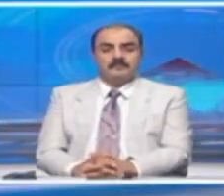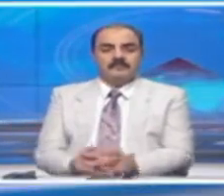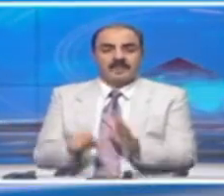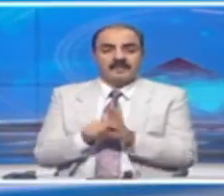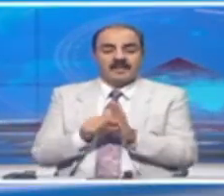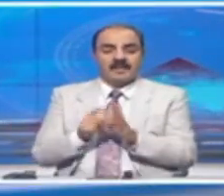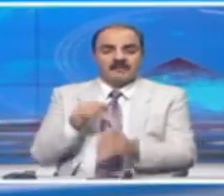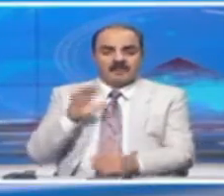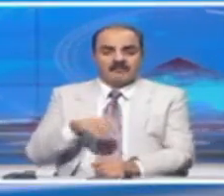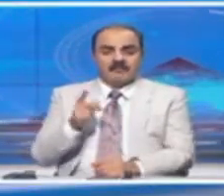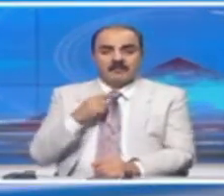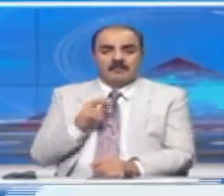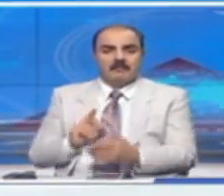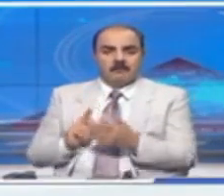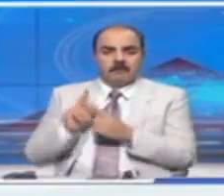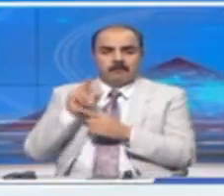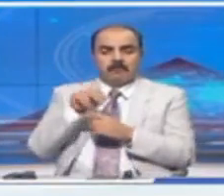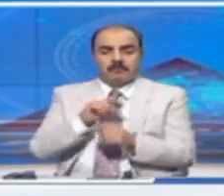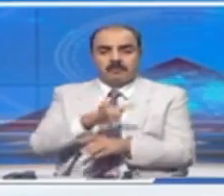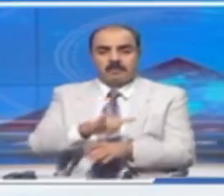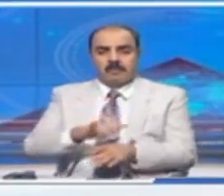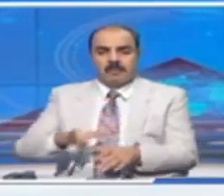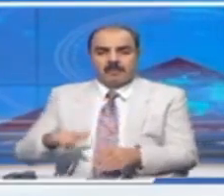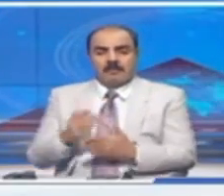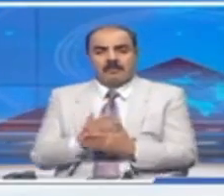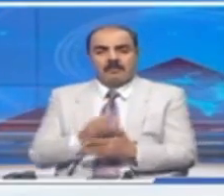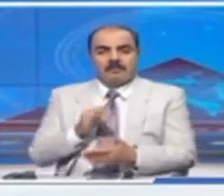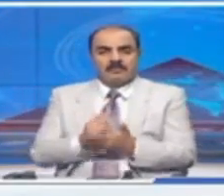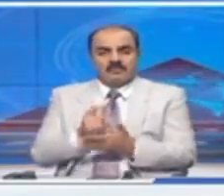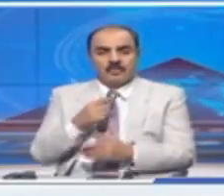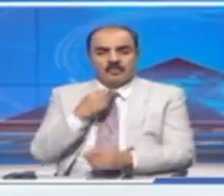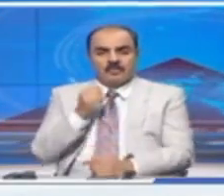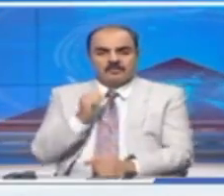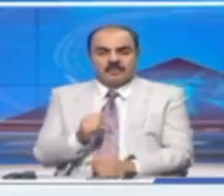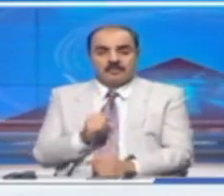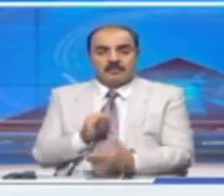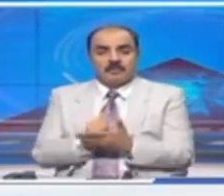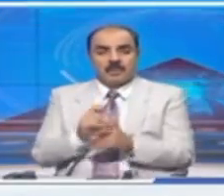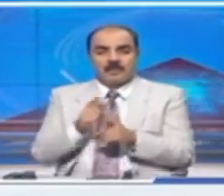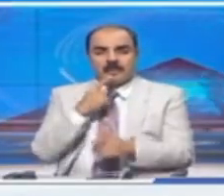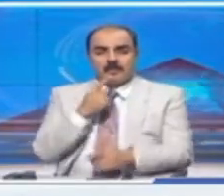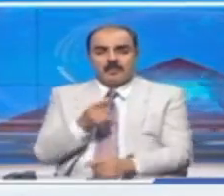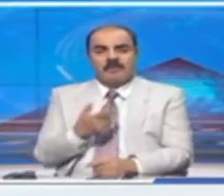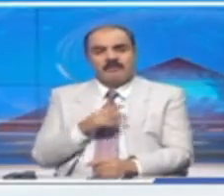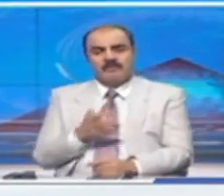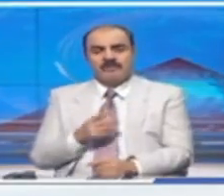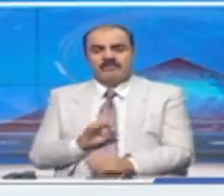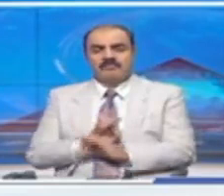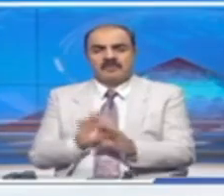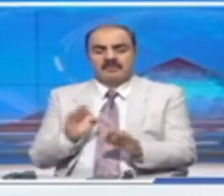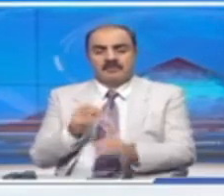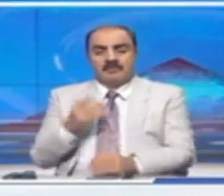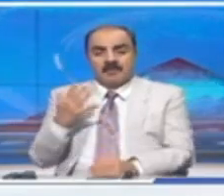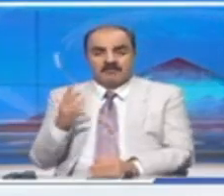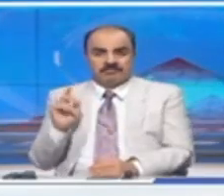تبنى تنظيم داعش الإرهابي الهجوم الصاروخي على مطار العاصمة الأفغانية كابول. كان مسؤول أمريكي قد أعلن أن